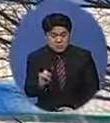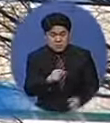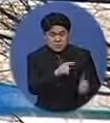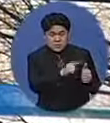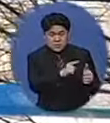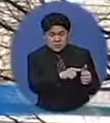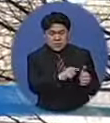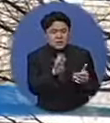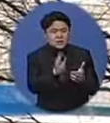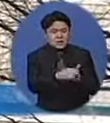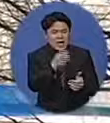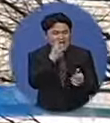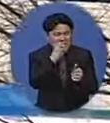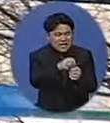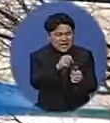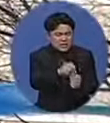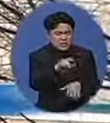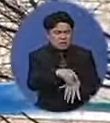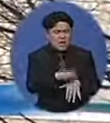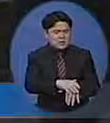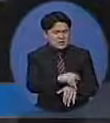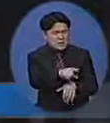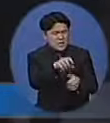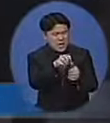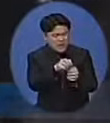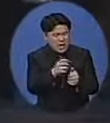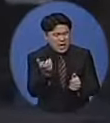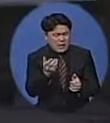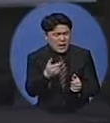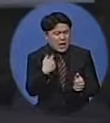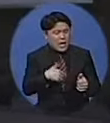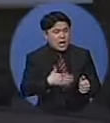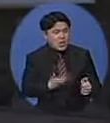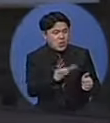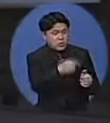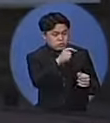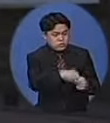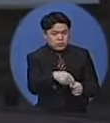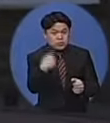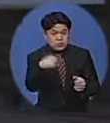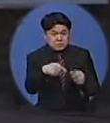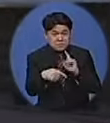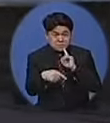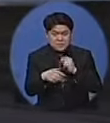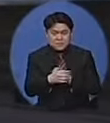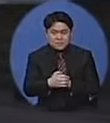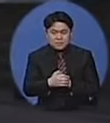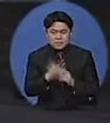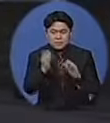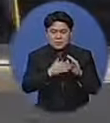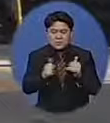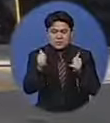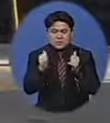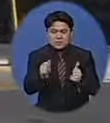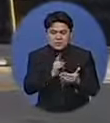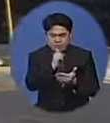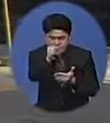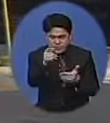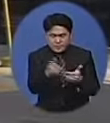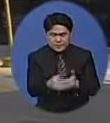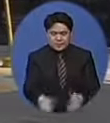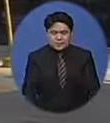A군에게 친구를 무는 버릇이 있어 물면 아프다는 것을 가르쳐주기 위한 훈육이었다며 정식 재판을